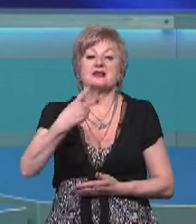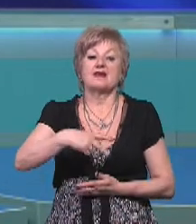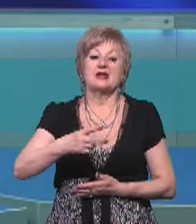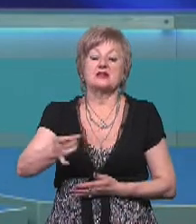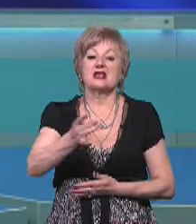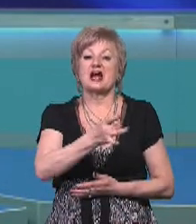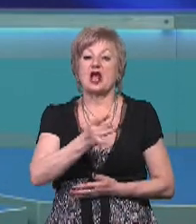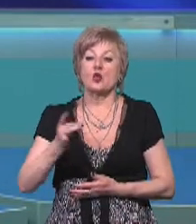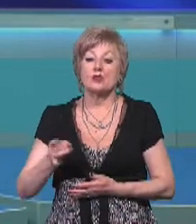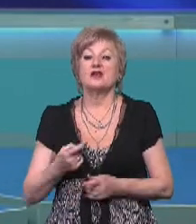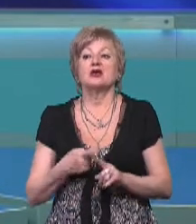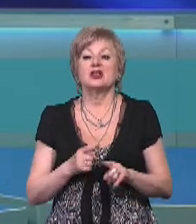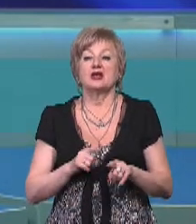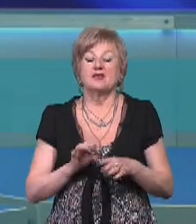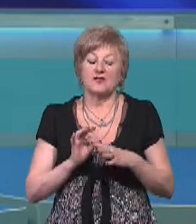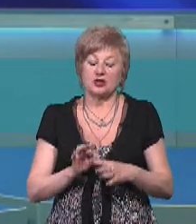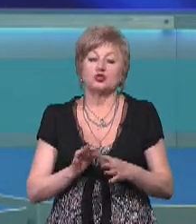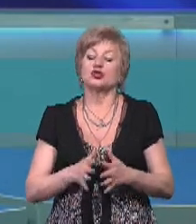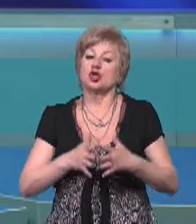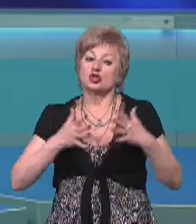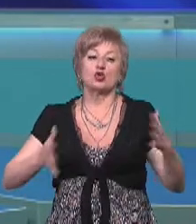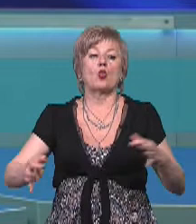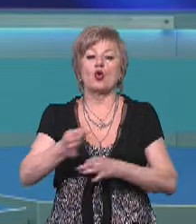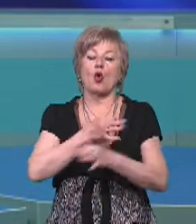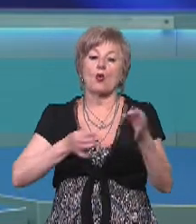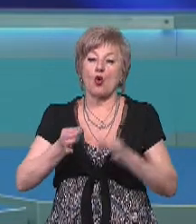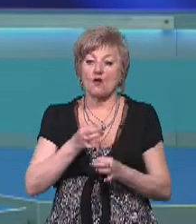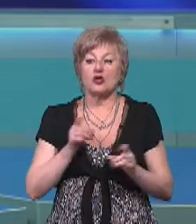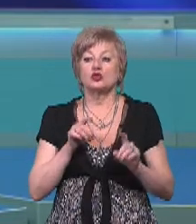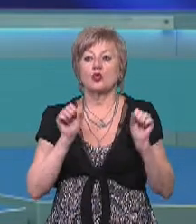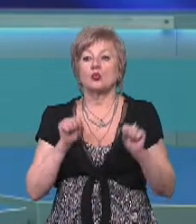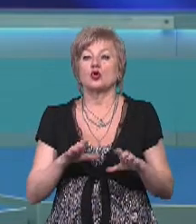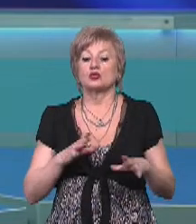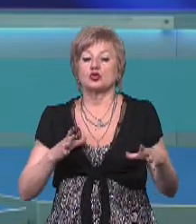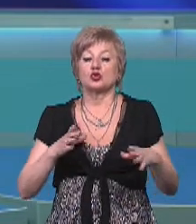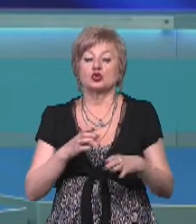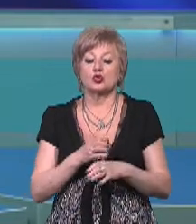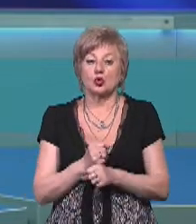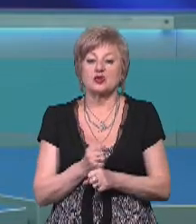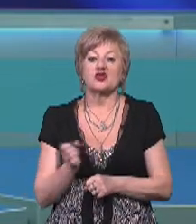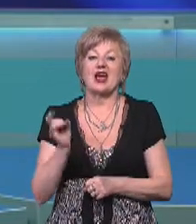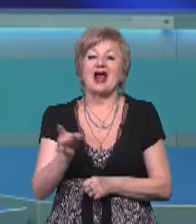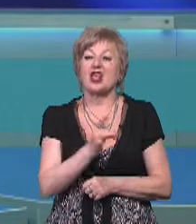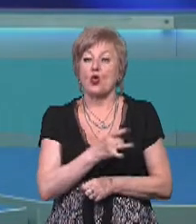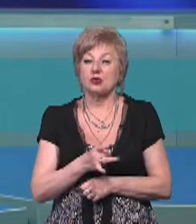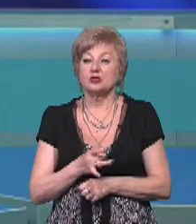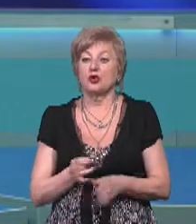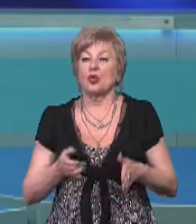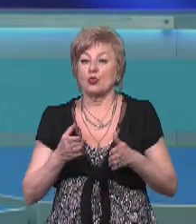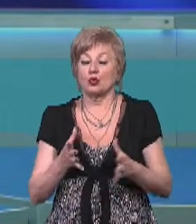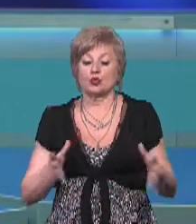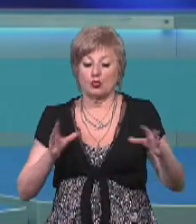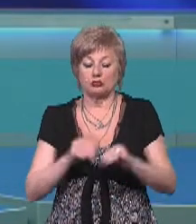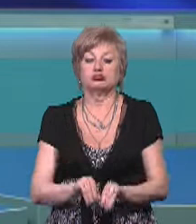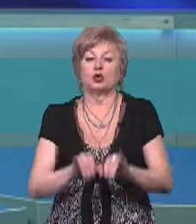і ведуться широкі експертні обговорення щодо можливості скорочення кількості районів, шляхом їх